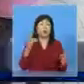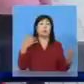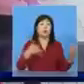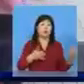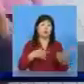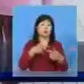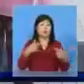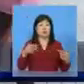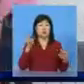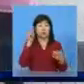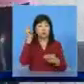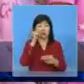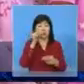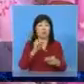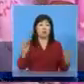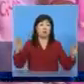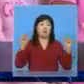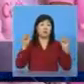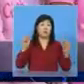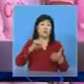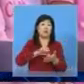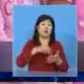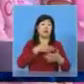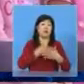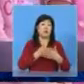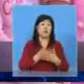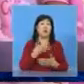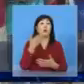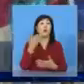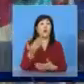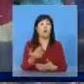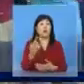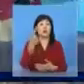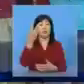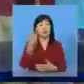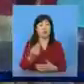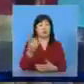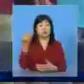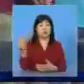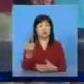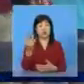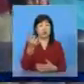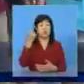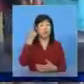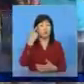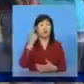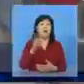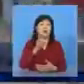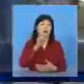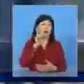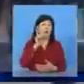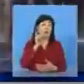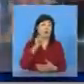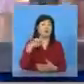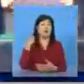да меңгеруде. Спорттық шараларға да белсенді қатысуда. Олардың бір күнін қызықты өткізуді ойға алған ақтөбелік жастар ән айтып